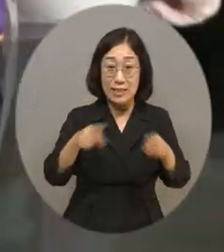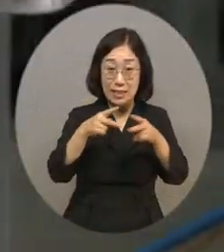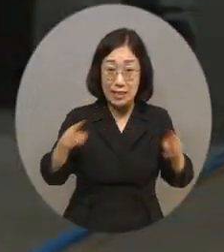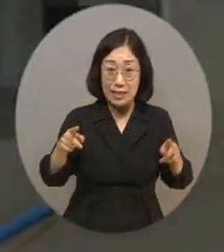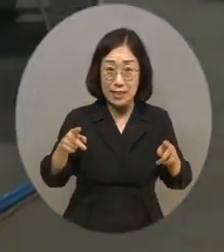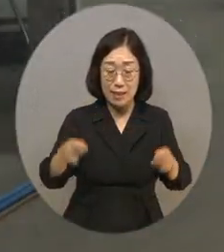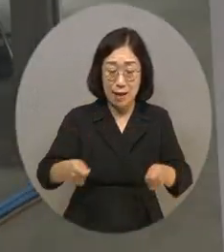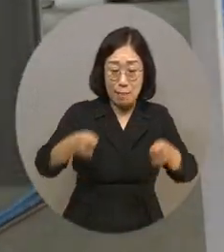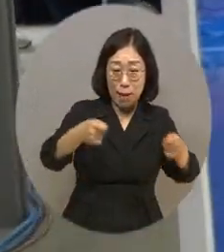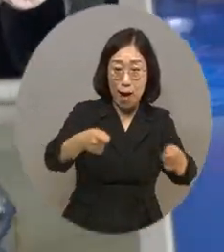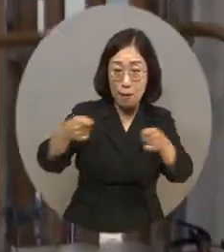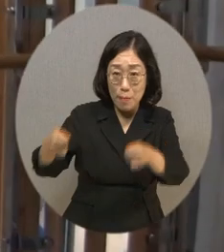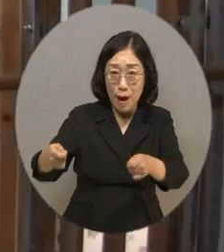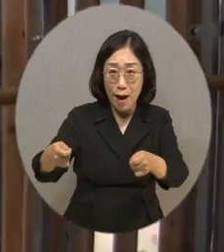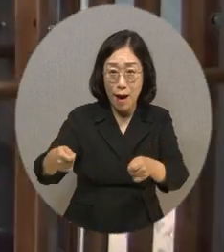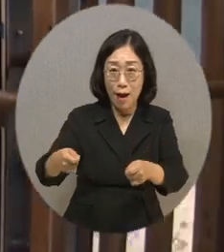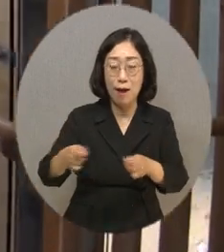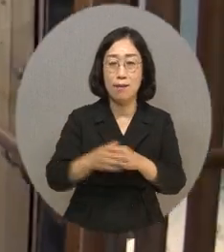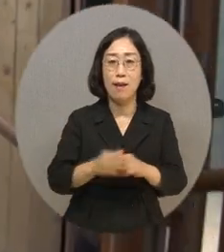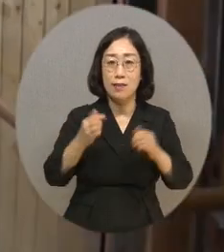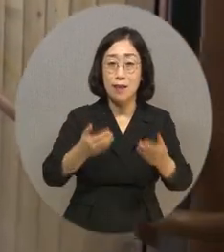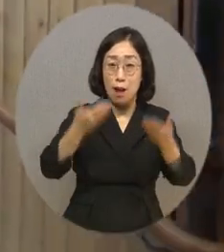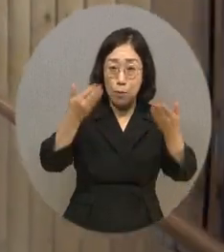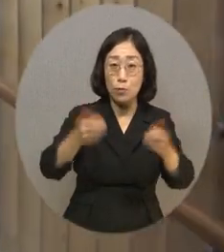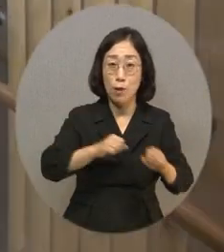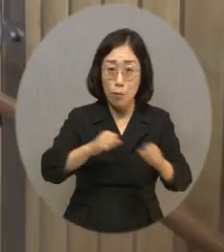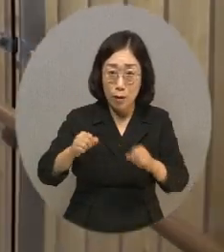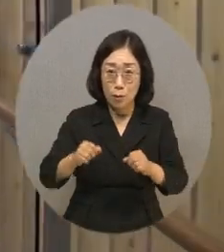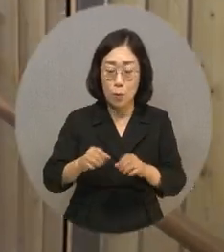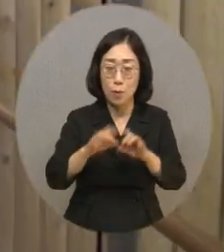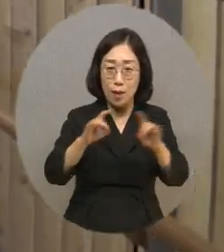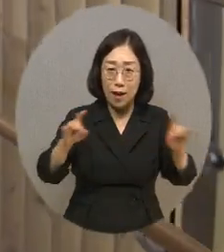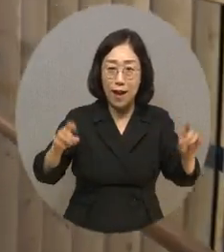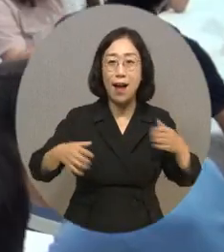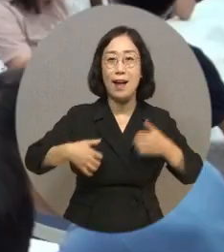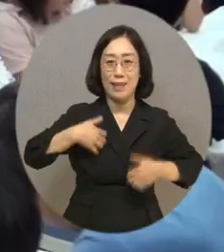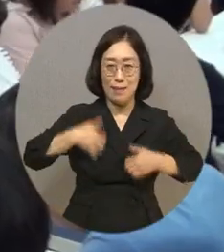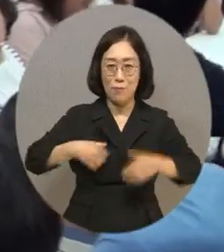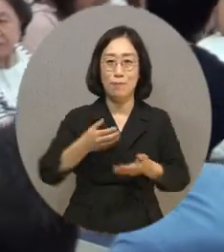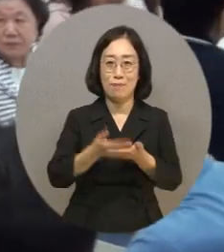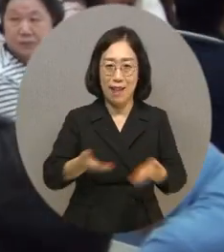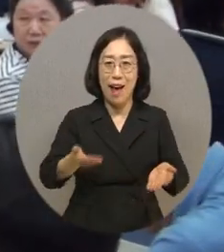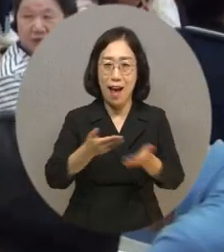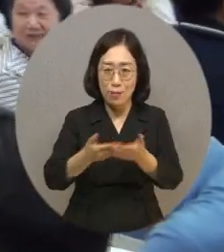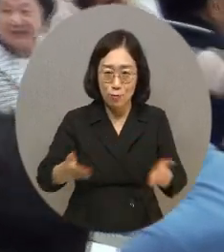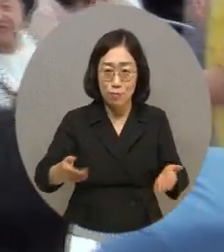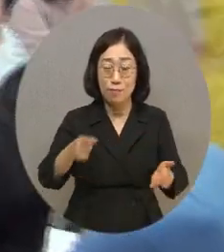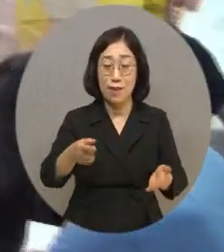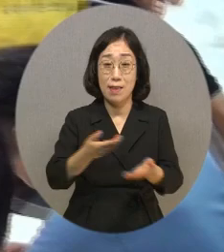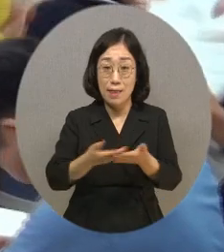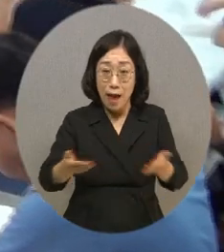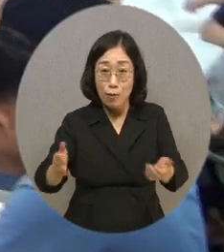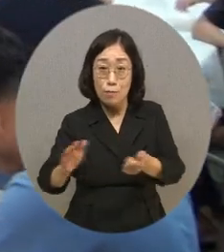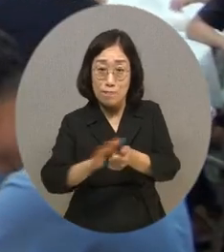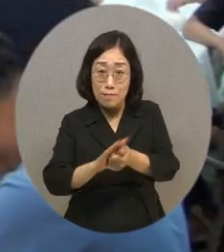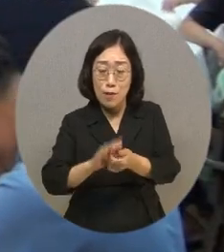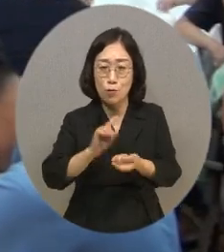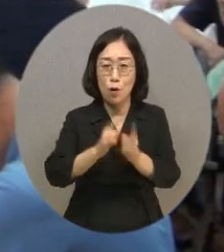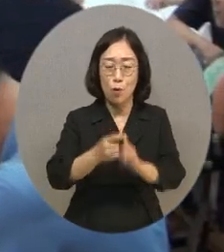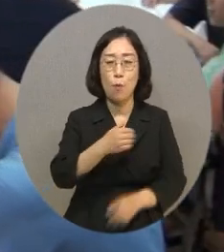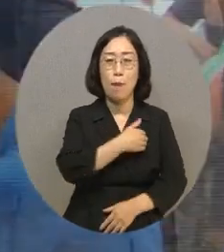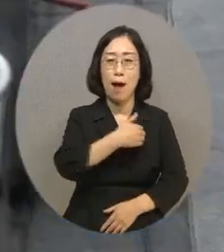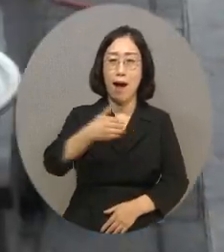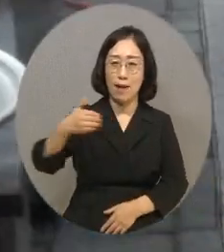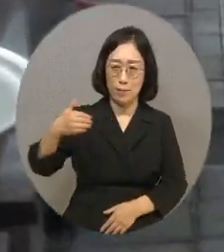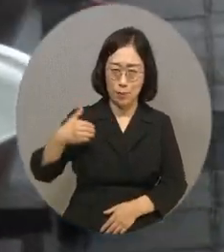2층까지 뛰어다니며 나르는 봉사자들에게 기쁨인 나음 그 나눔으로 서로를 넉넉하게 하고